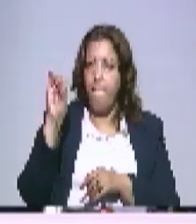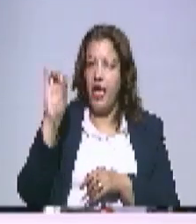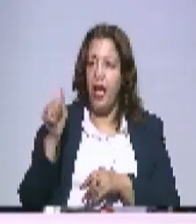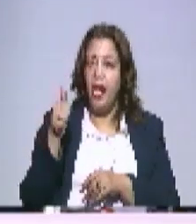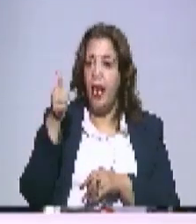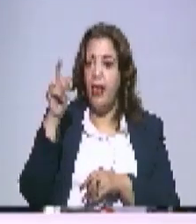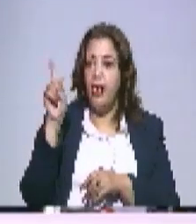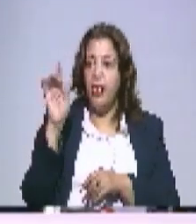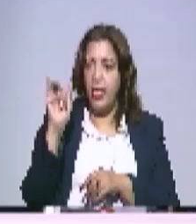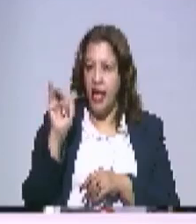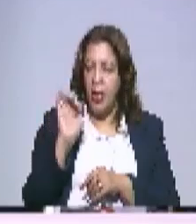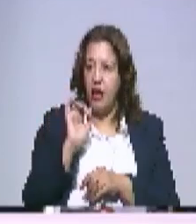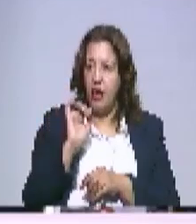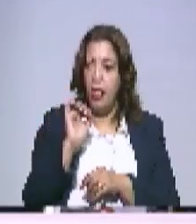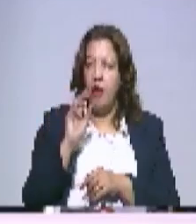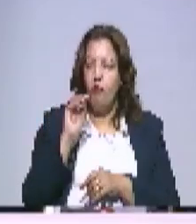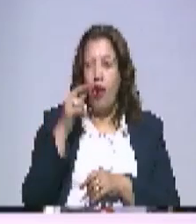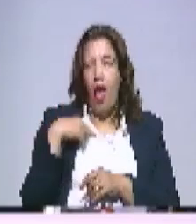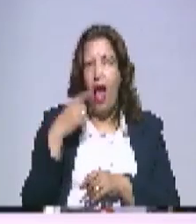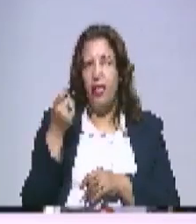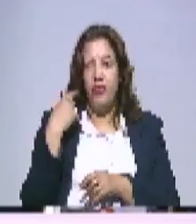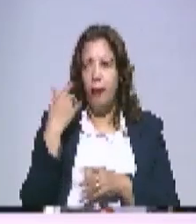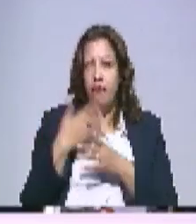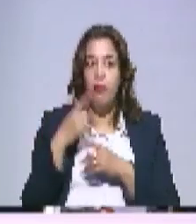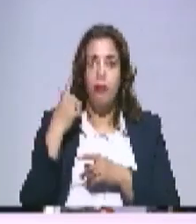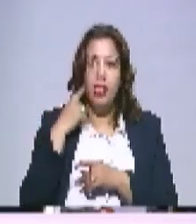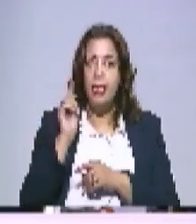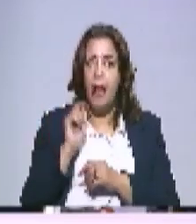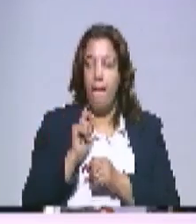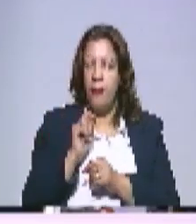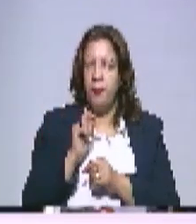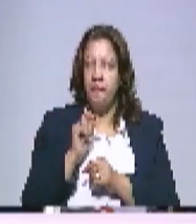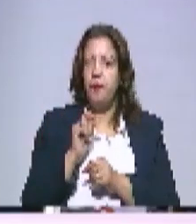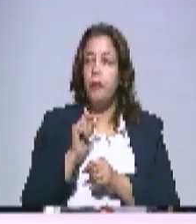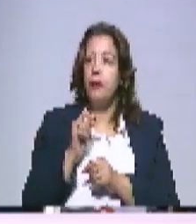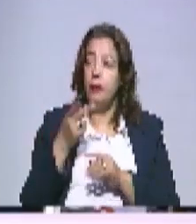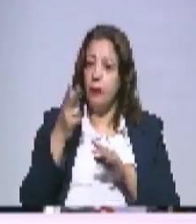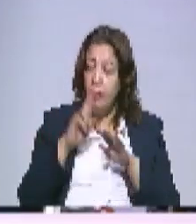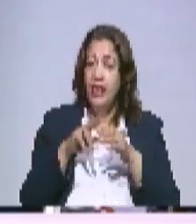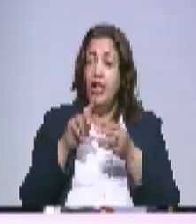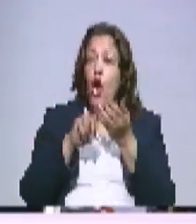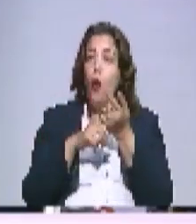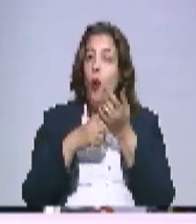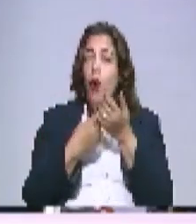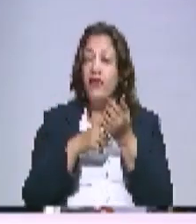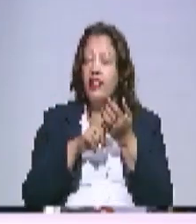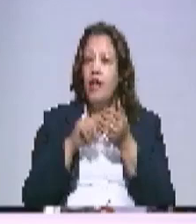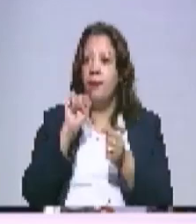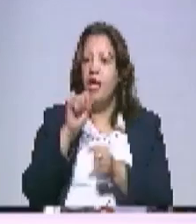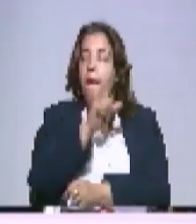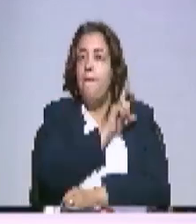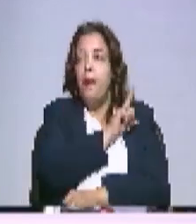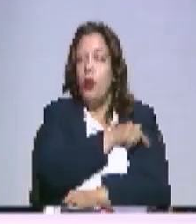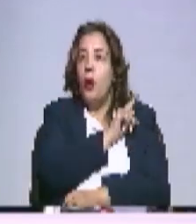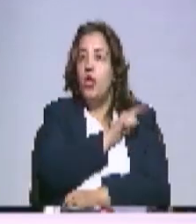في حاجات مخصوصة يعني في أكل معين؟ بصي معلش عفوا أنا ما سمعتش أول السؤال، يعني أنا سمعت الجزئية بتاعت الروزميري. أول سؤال عاوزين